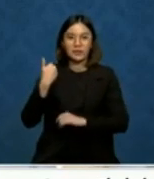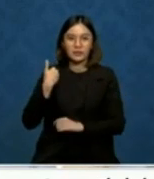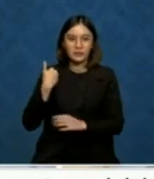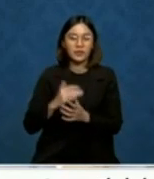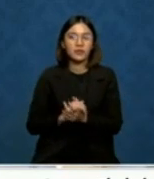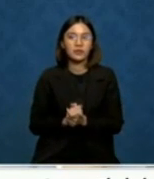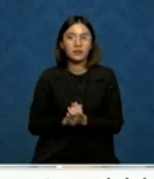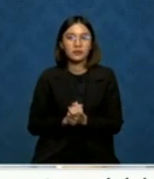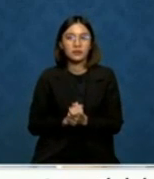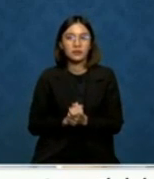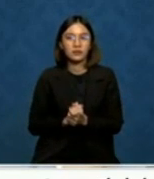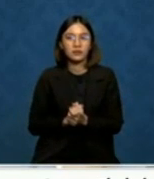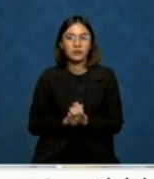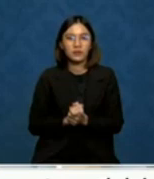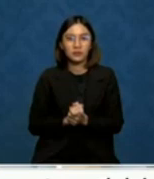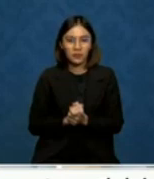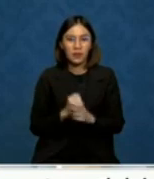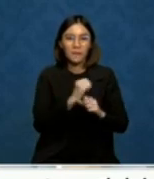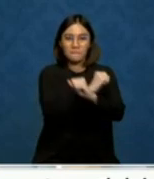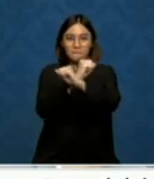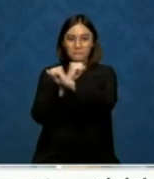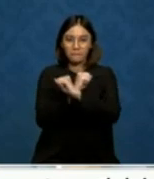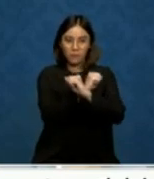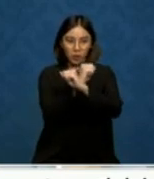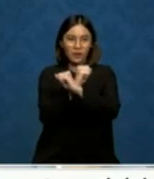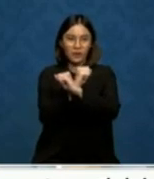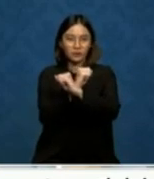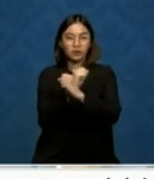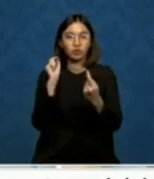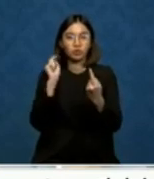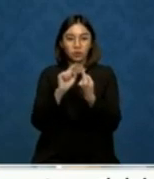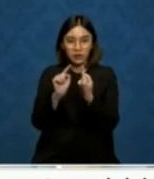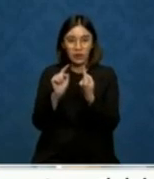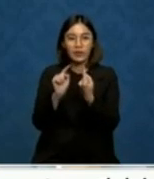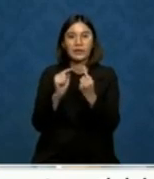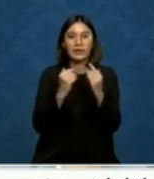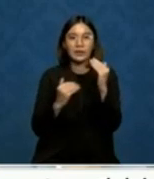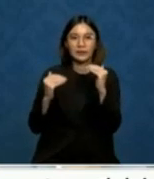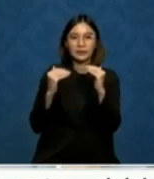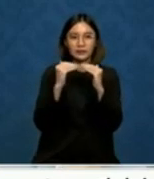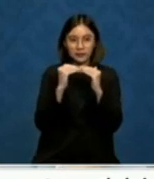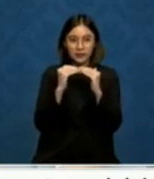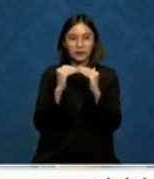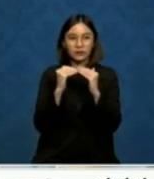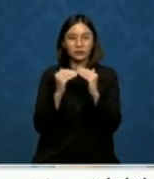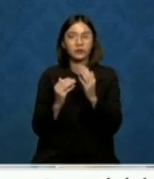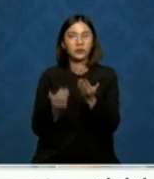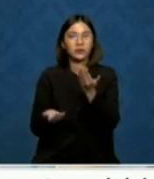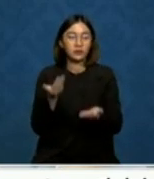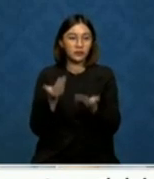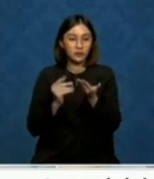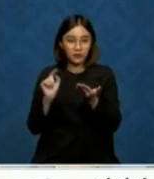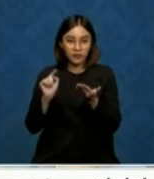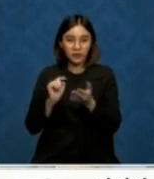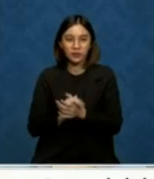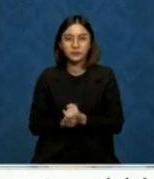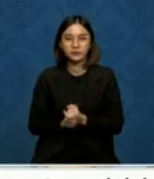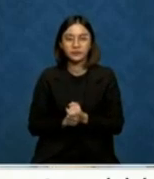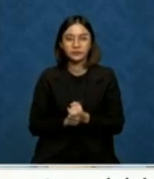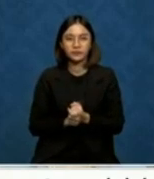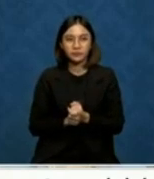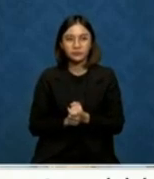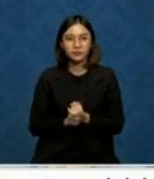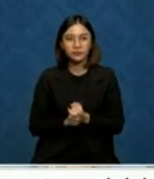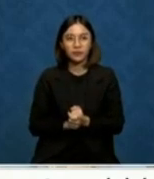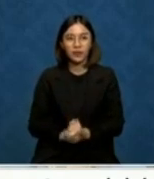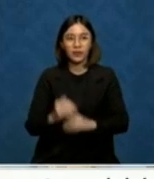ให้มีการปกป้องนะครับในเรื่องของสิทธินะครับหรือแม้กระทั่งการบท